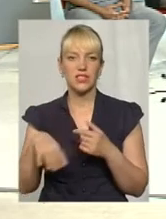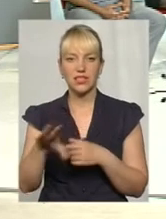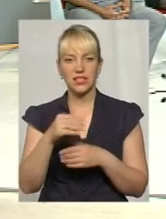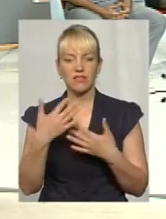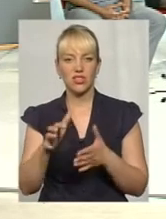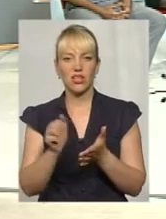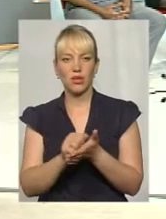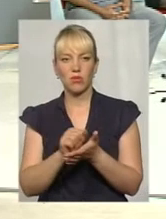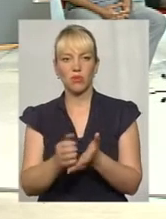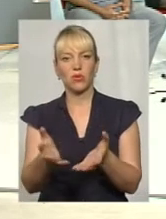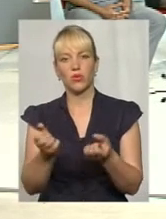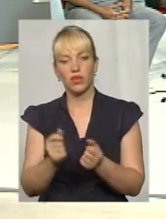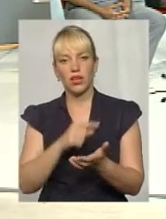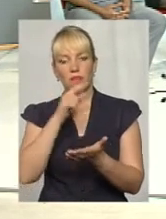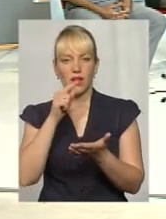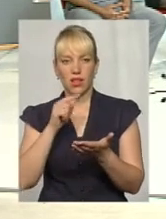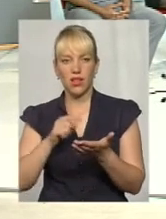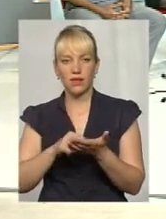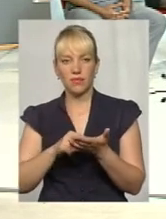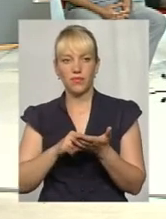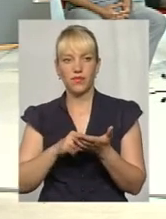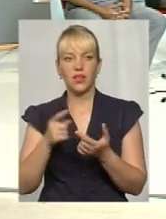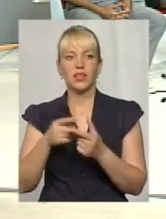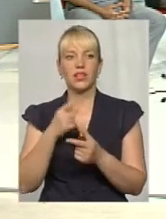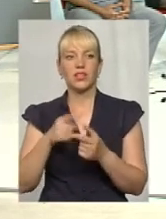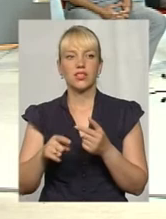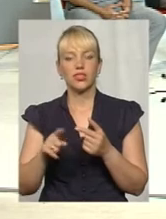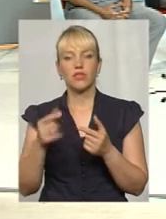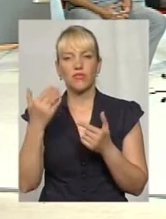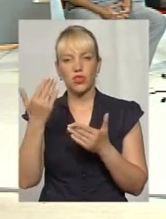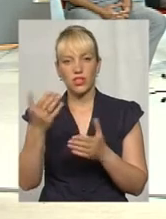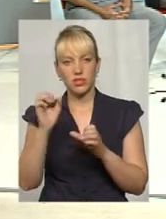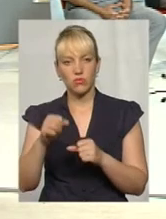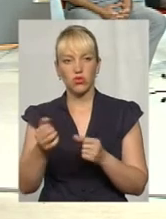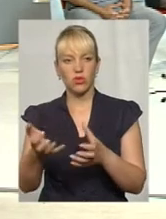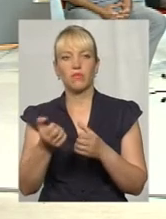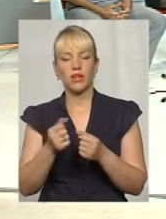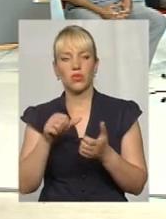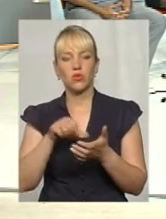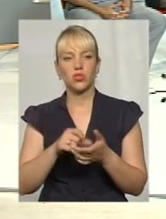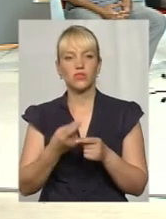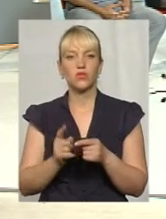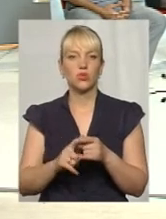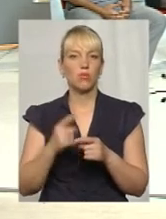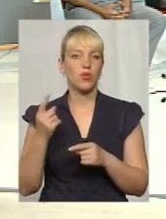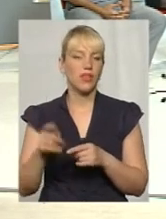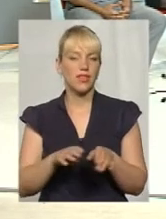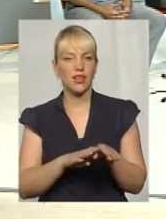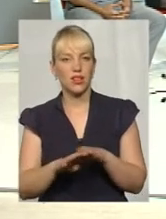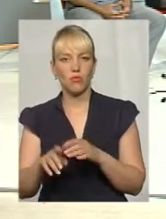диплом бакалавра? І чи зможуть вони взяти участь в цьому єдиному